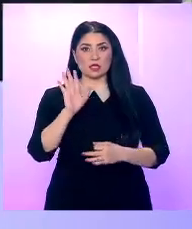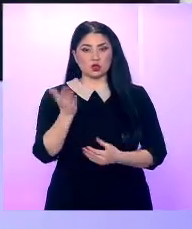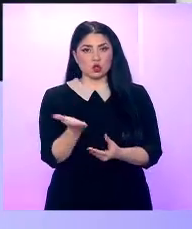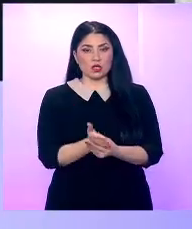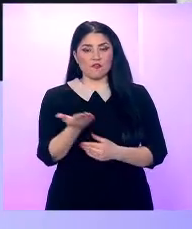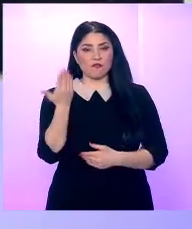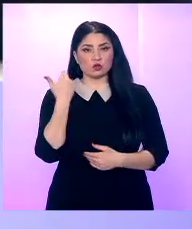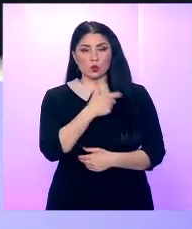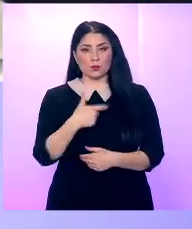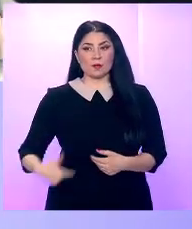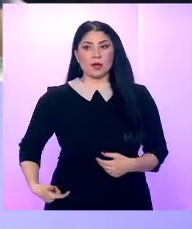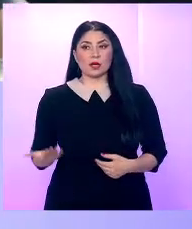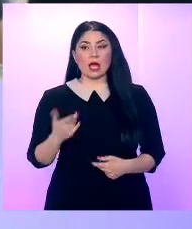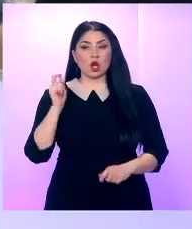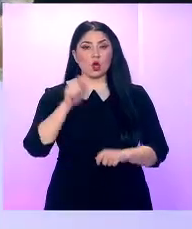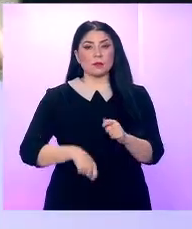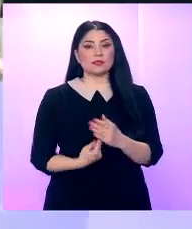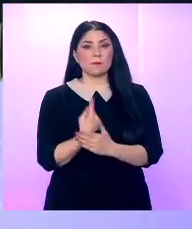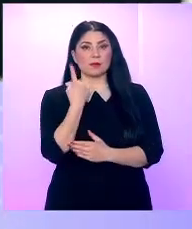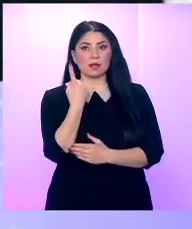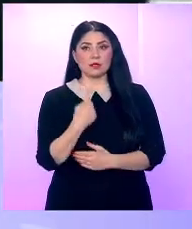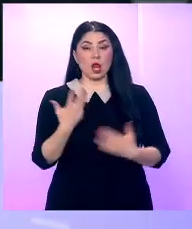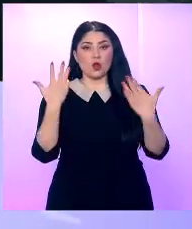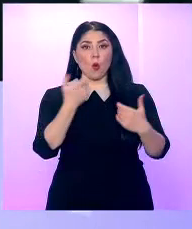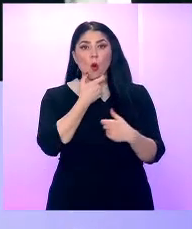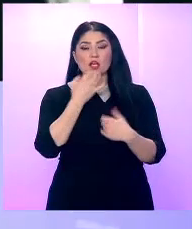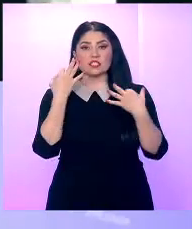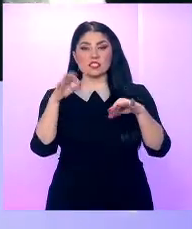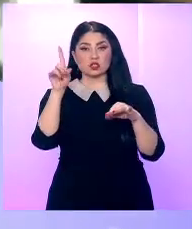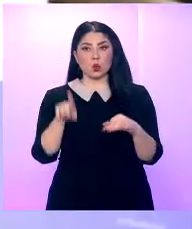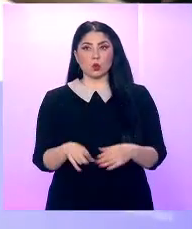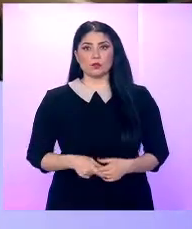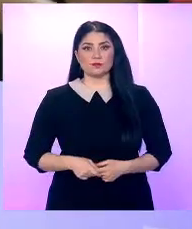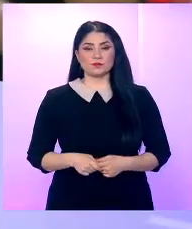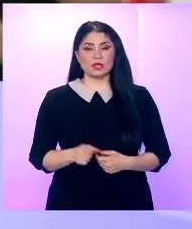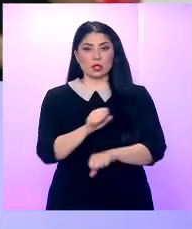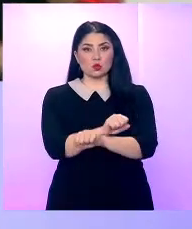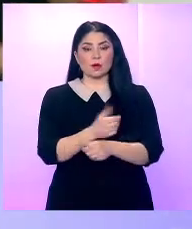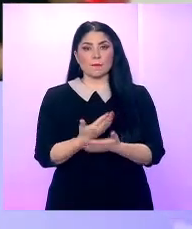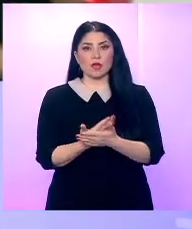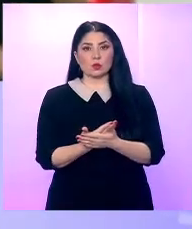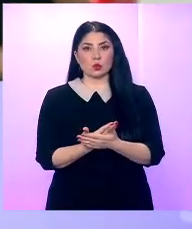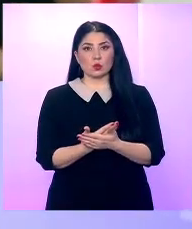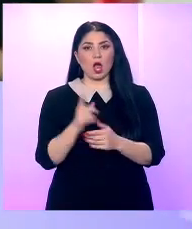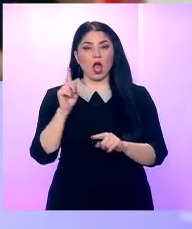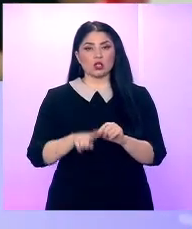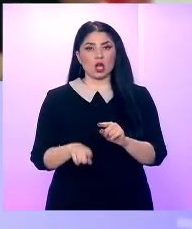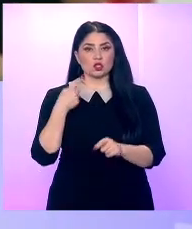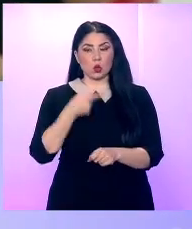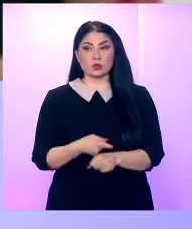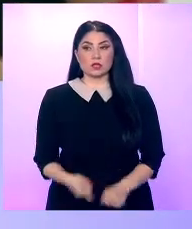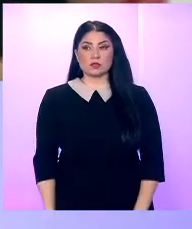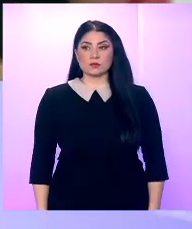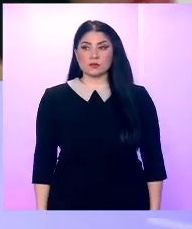acest dosar al fostului edil și care îl condamnase inițial la 9 ani și 10 luni de detenție pentru aceleași